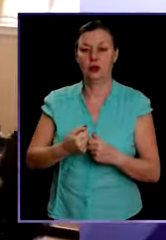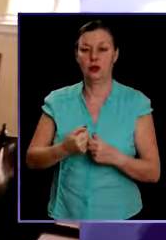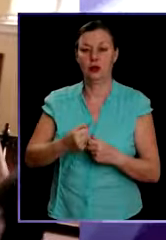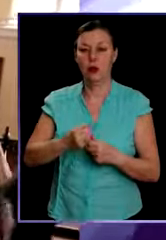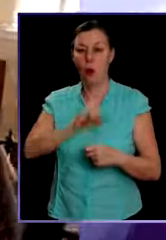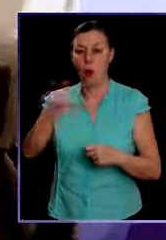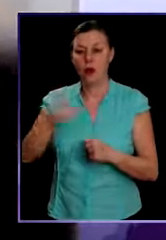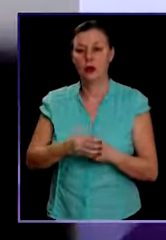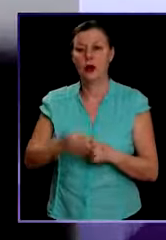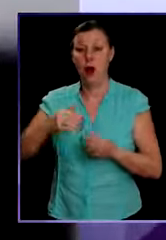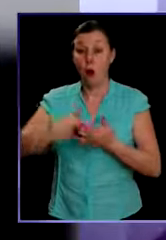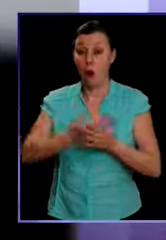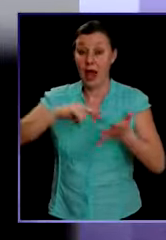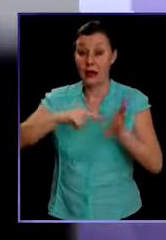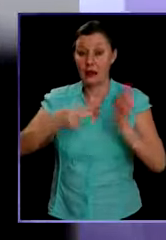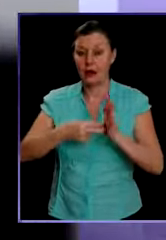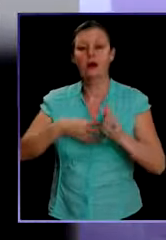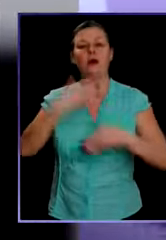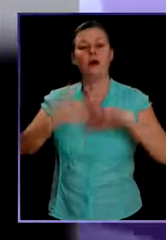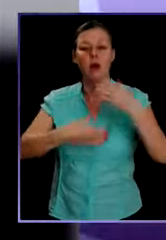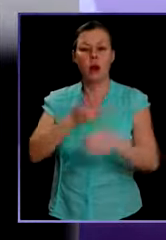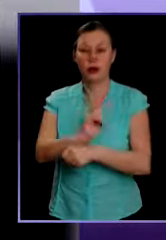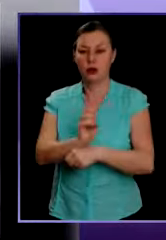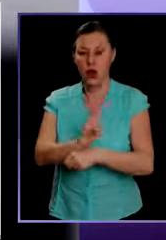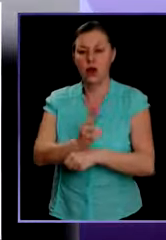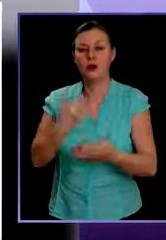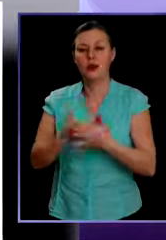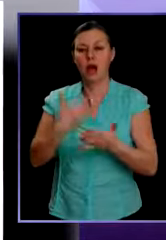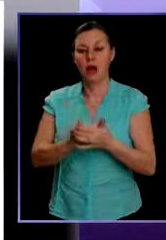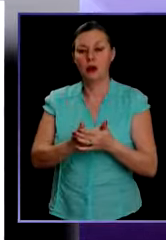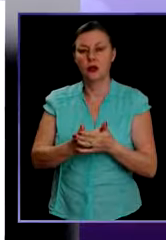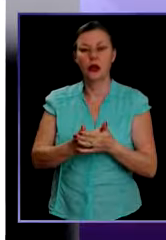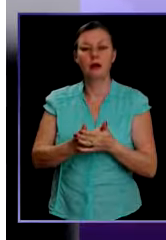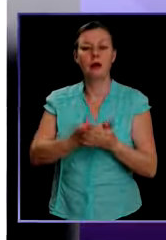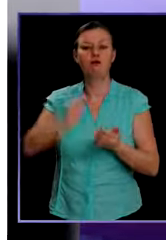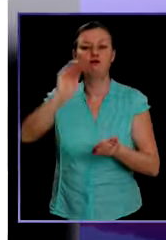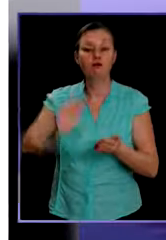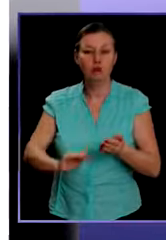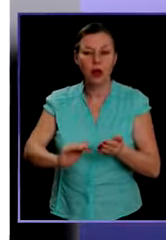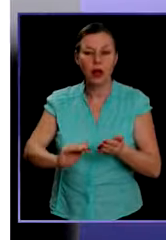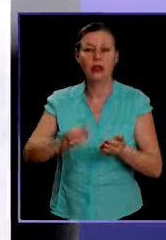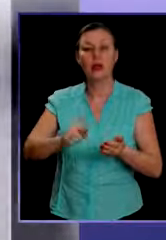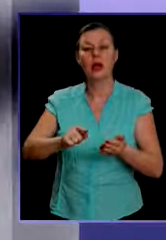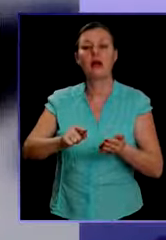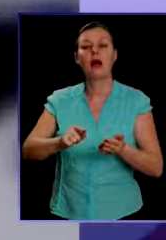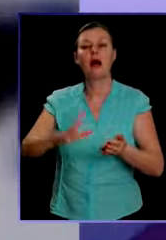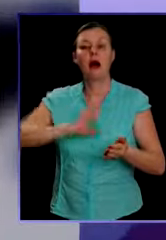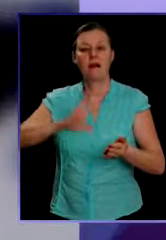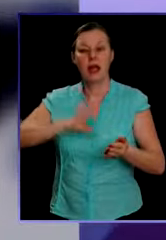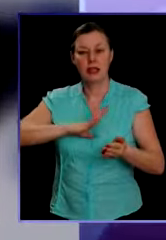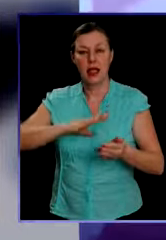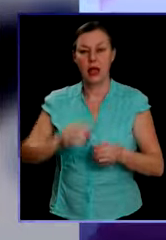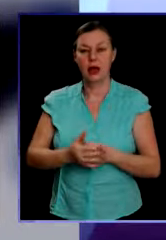problémákat okozhat. Ezzel az új eszközzel, azaz a folyamatos monitorozás lehetőségével minimálisra csökkenthetők ezek a